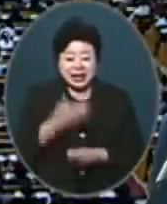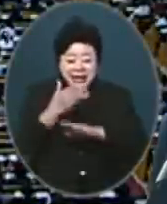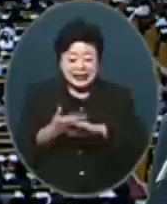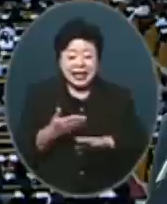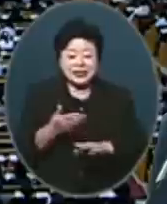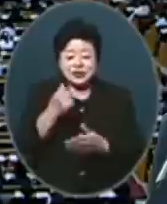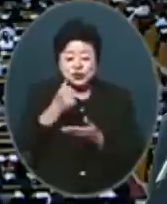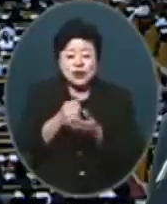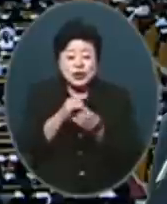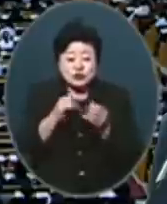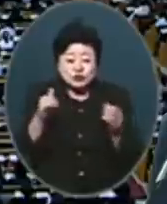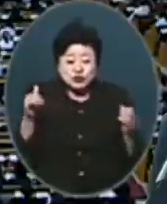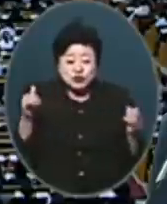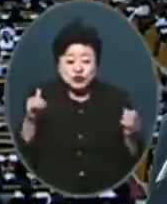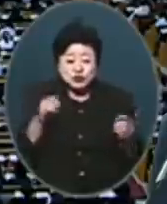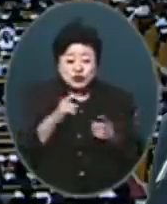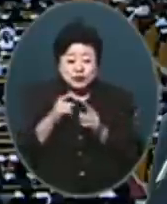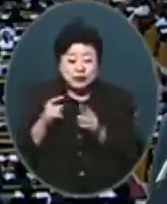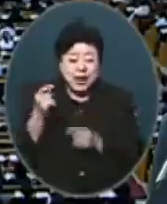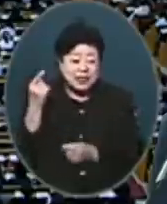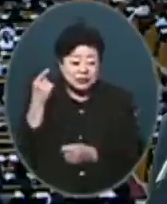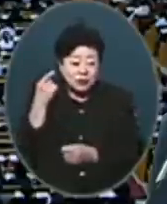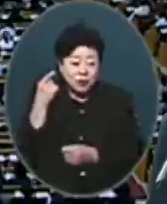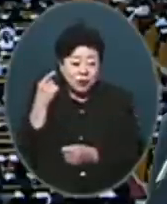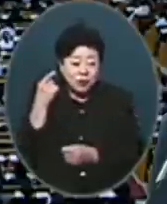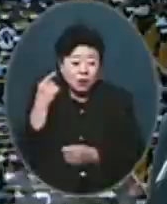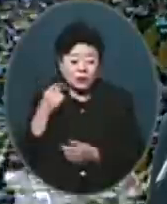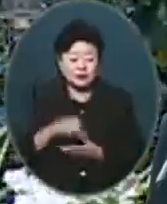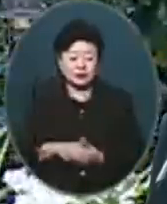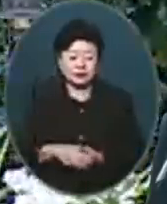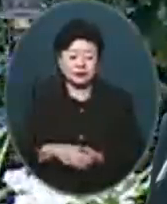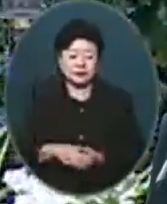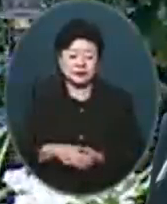다른 죄수가 이 말을 듣자